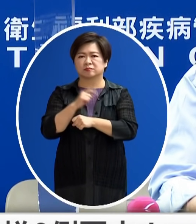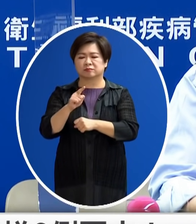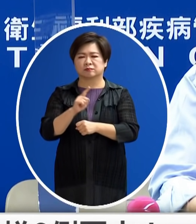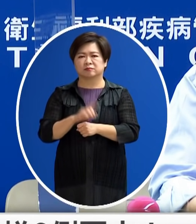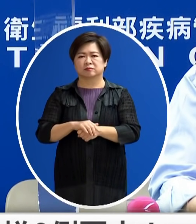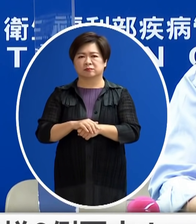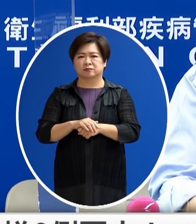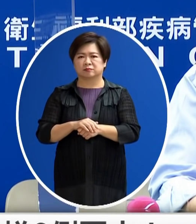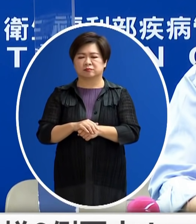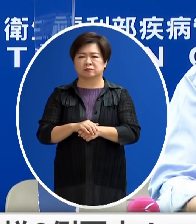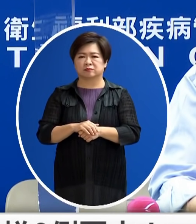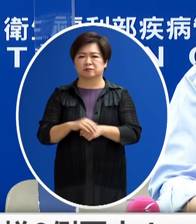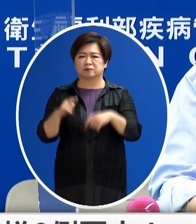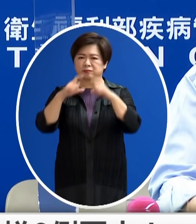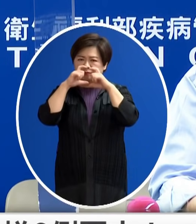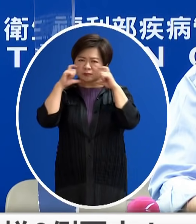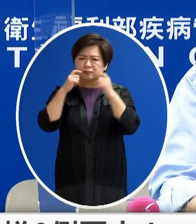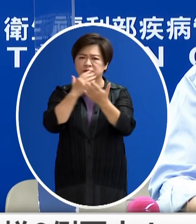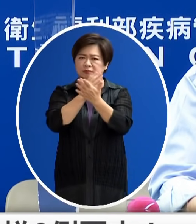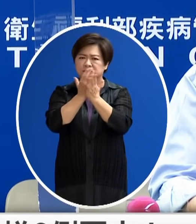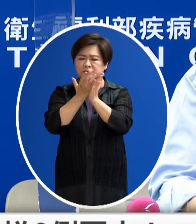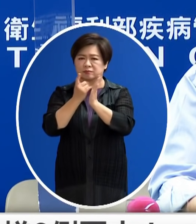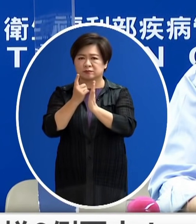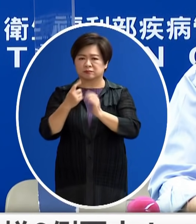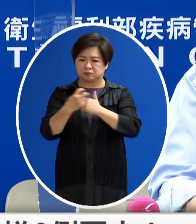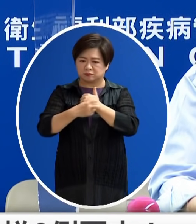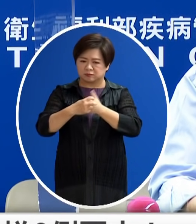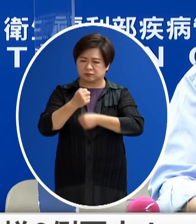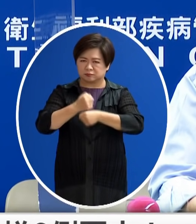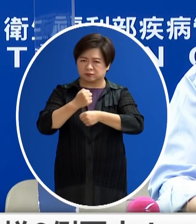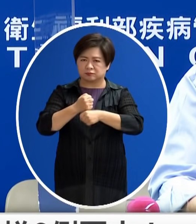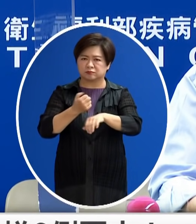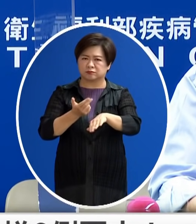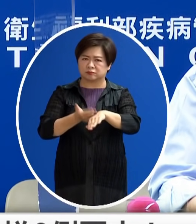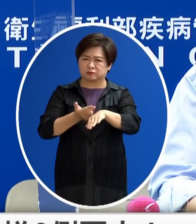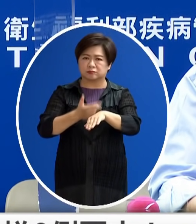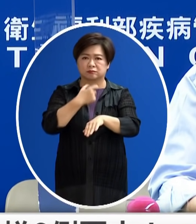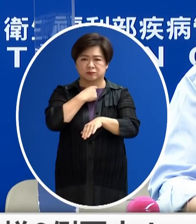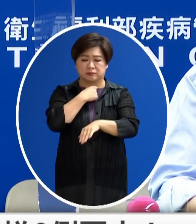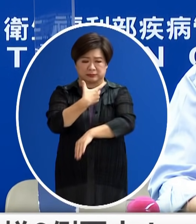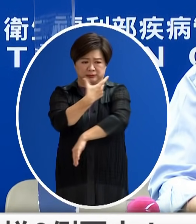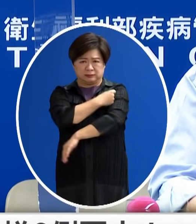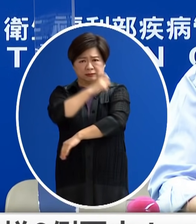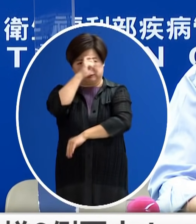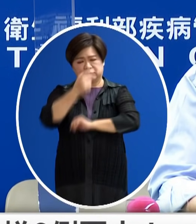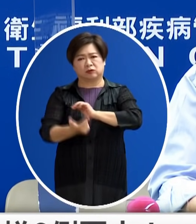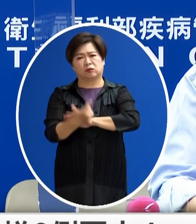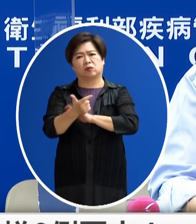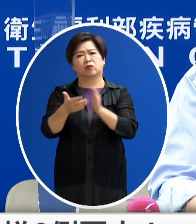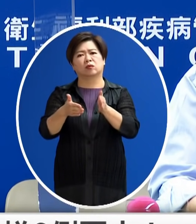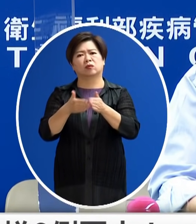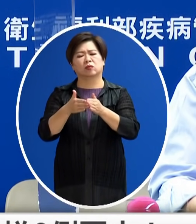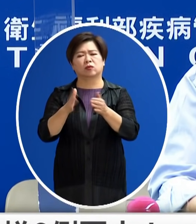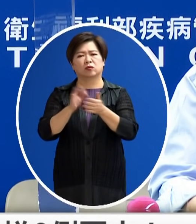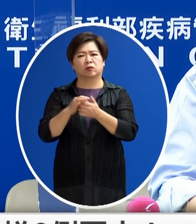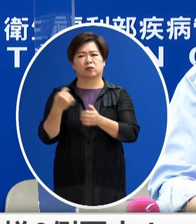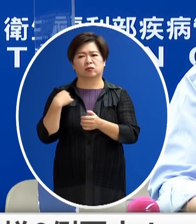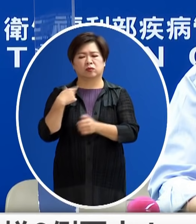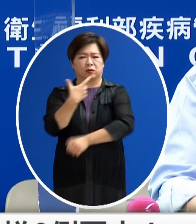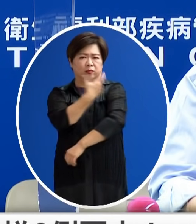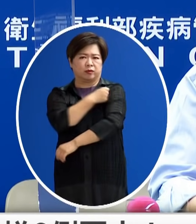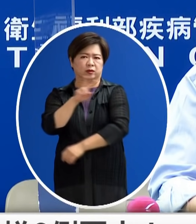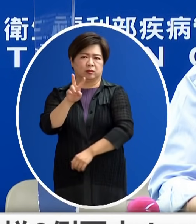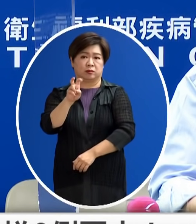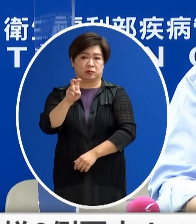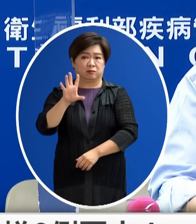注意，那也要滚动式的检讨。那疫苗我们当然希望能够打得快，昨天我们打了22万嘛，哈，